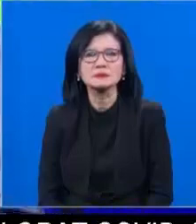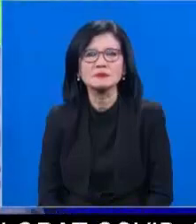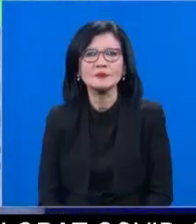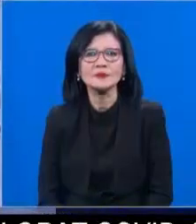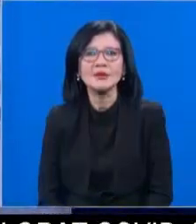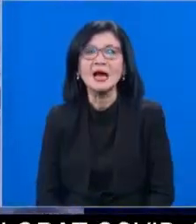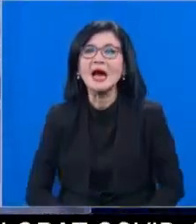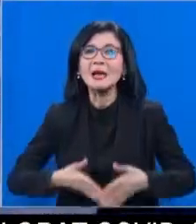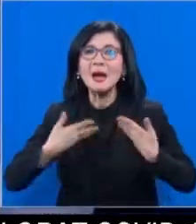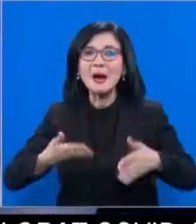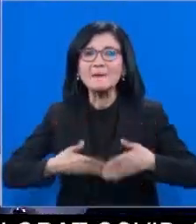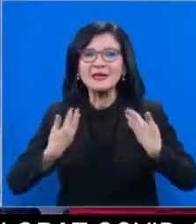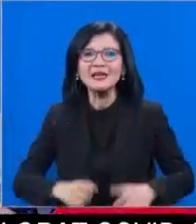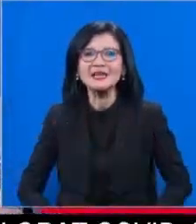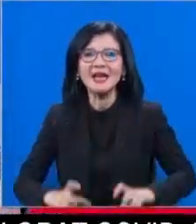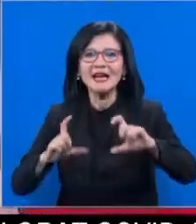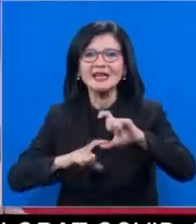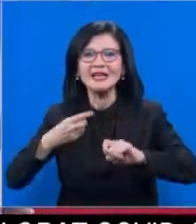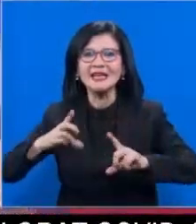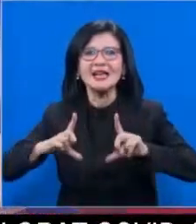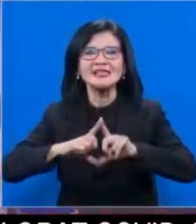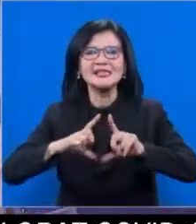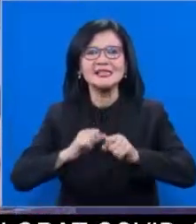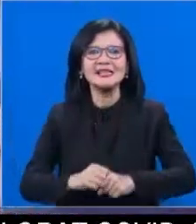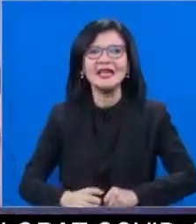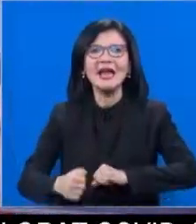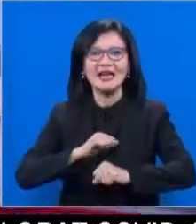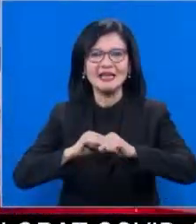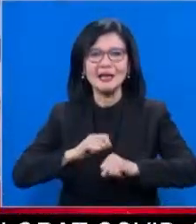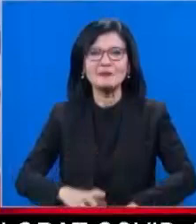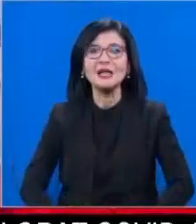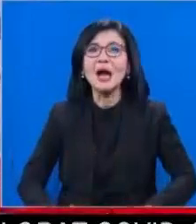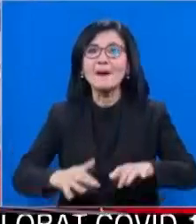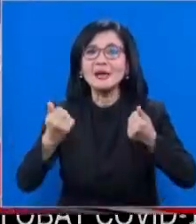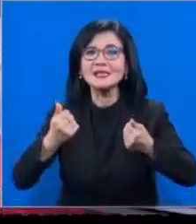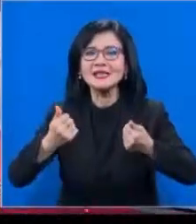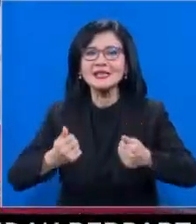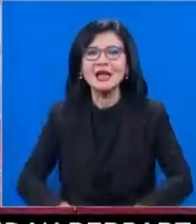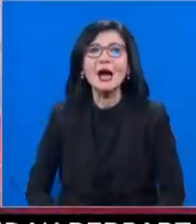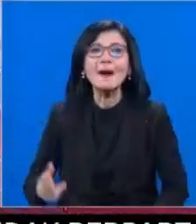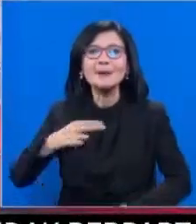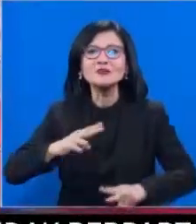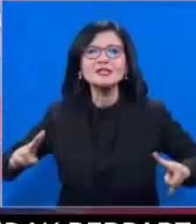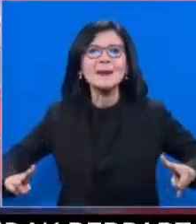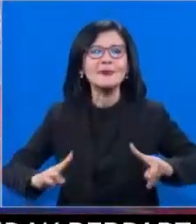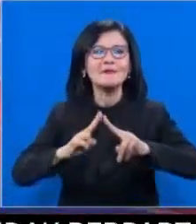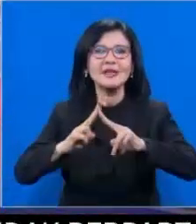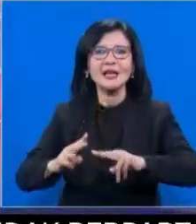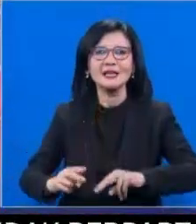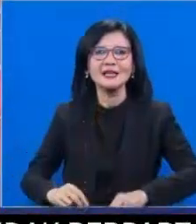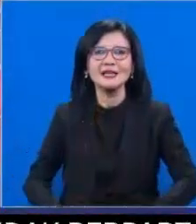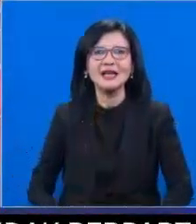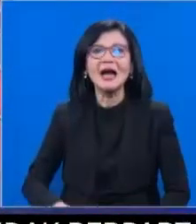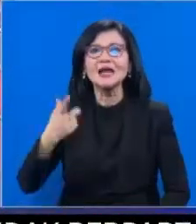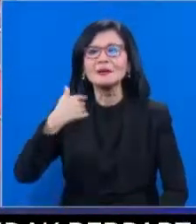Kabar gembira dari ajang SEA Games 2021, tim nasional U23 berhasil melaju ke babak semifinal. Kemenangan ini diraih pada